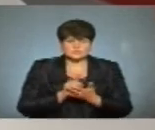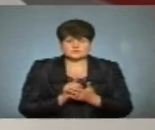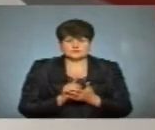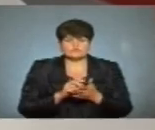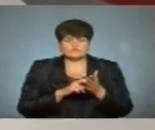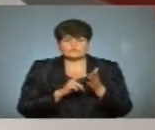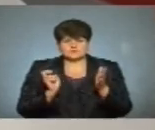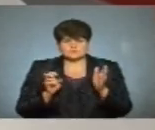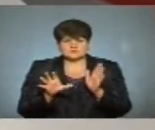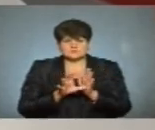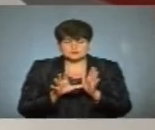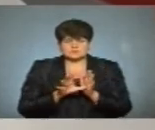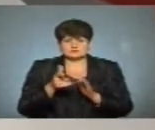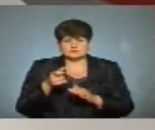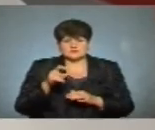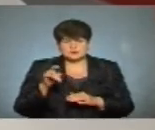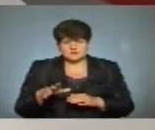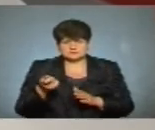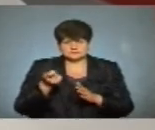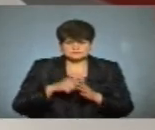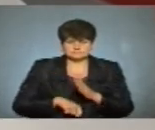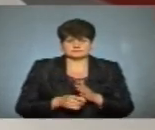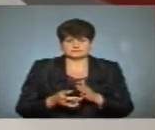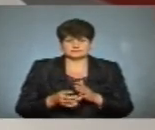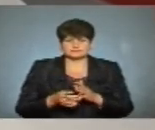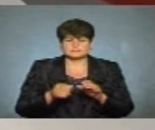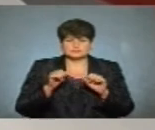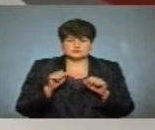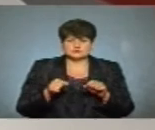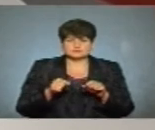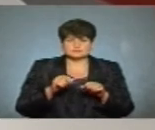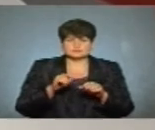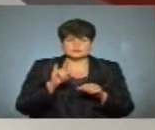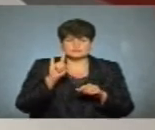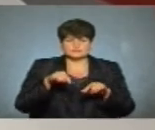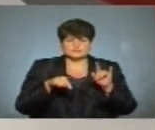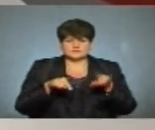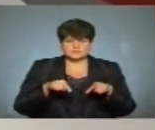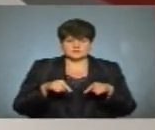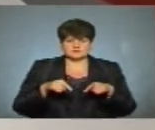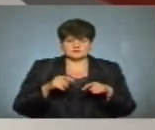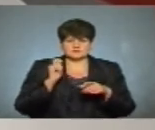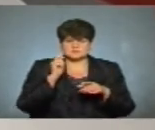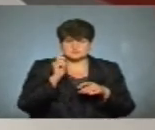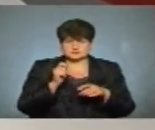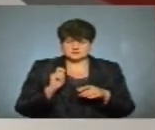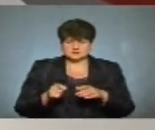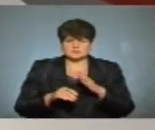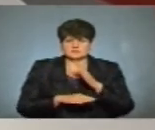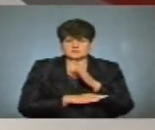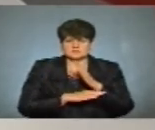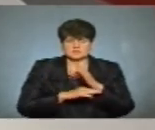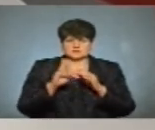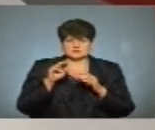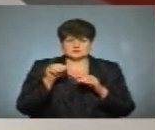виключити світло, виключити газ, перекрити. При можливості забити вікна, двері перших поверхів якимись дерев'яними